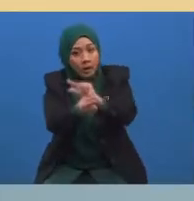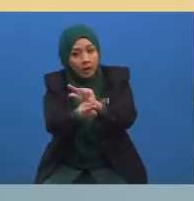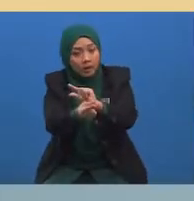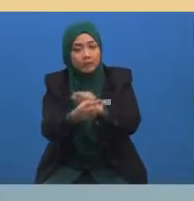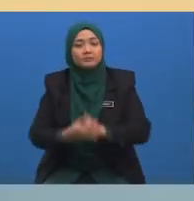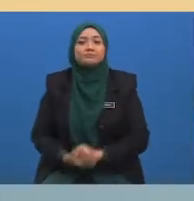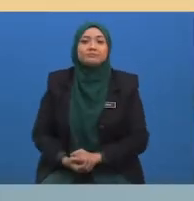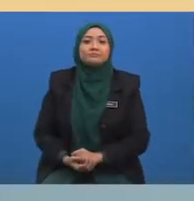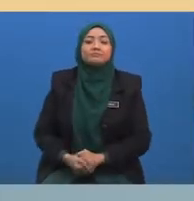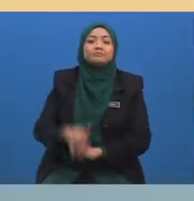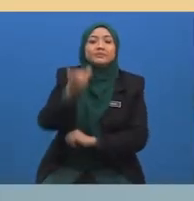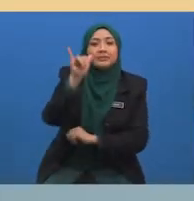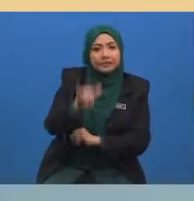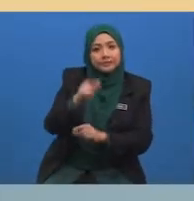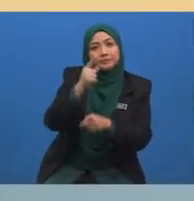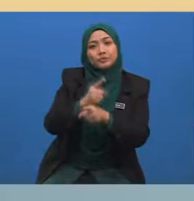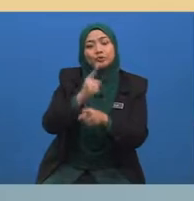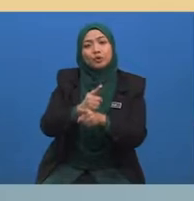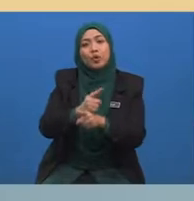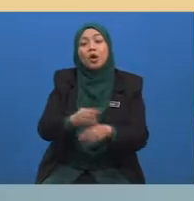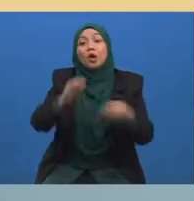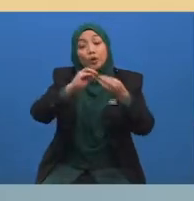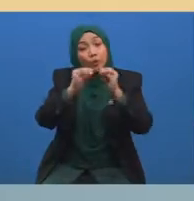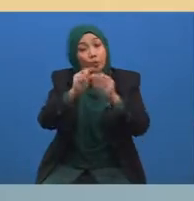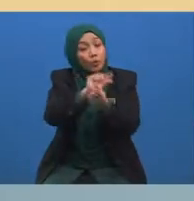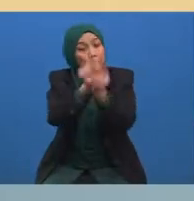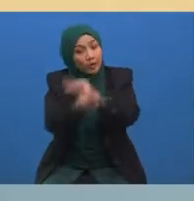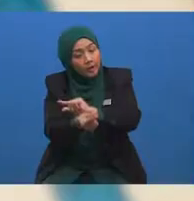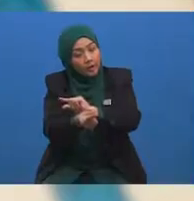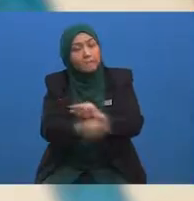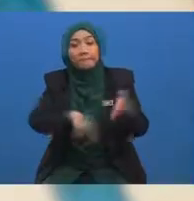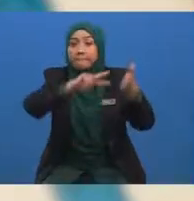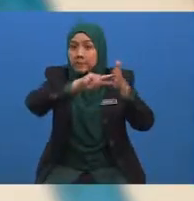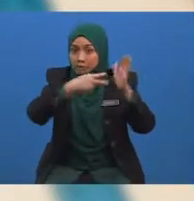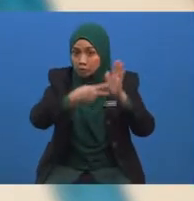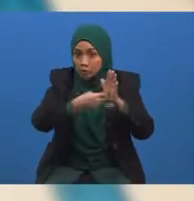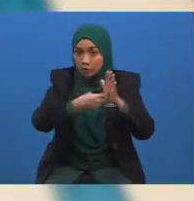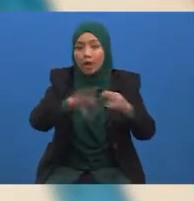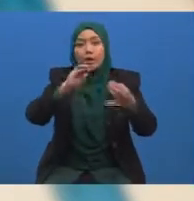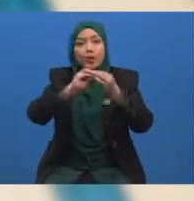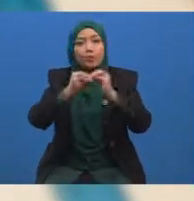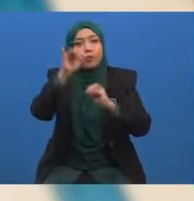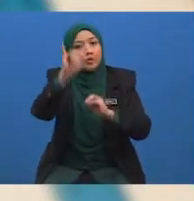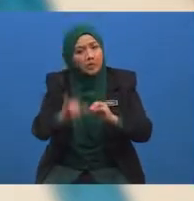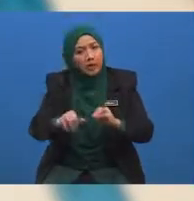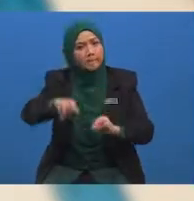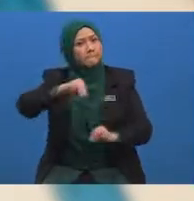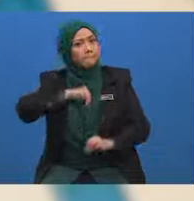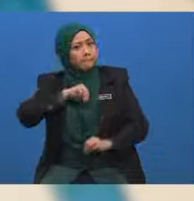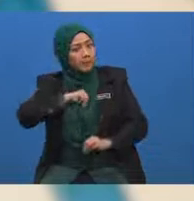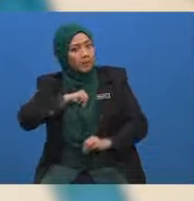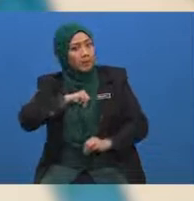Ya, betul. Nombor gubahan ialah nombor yang